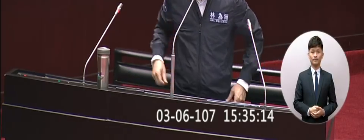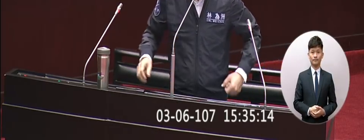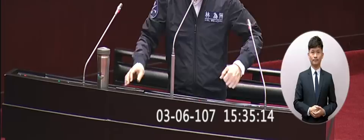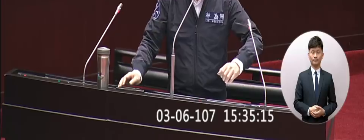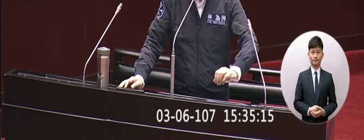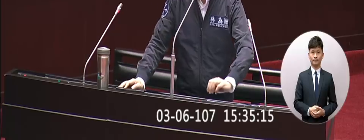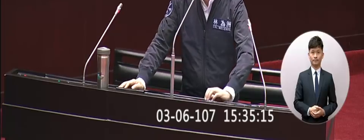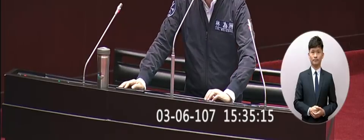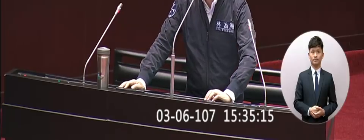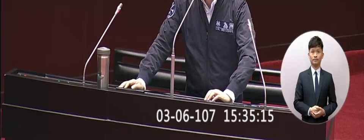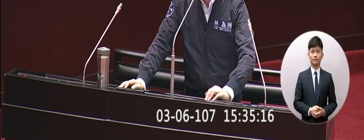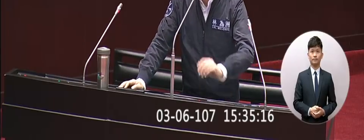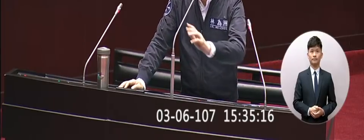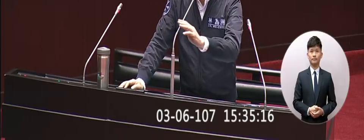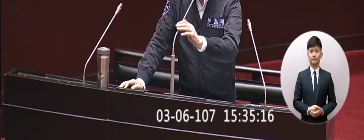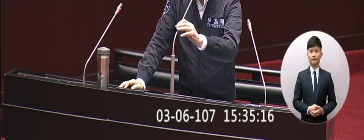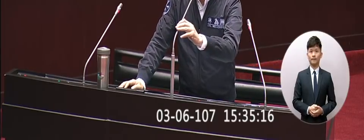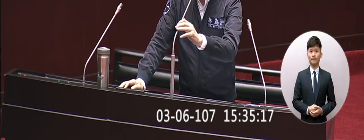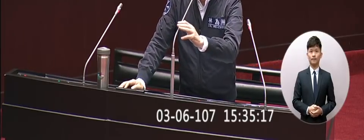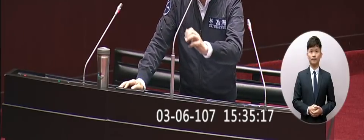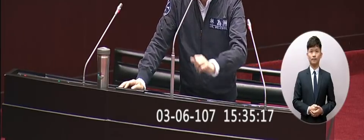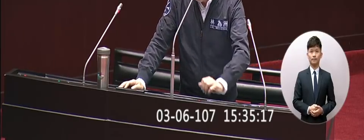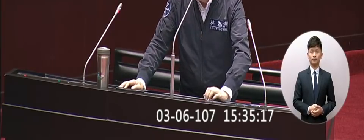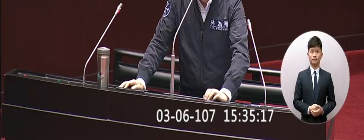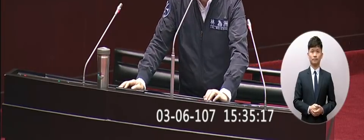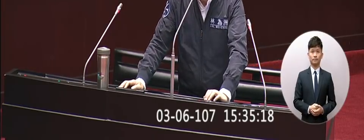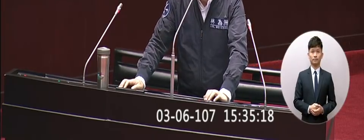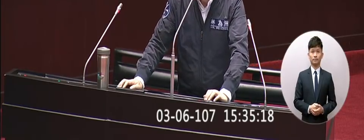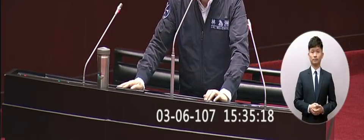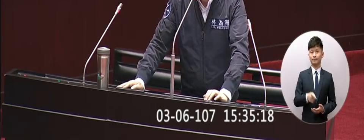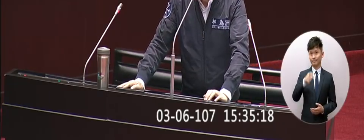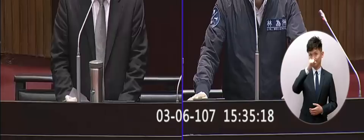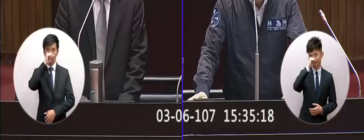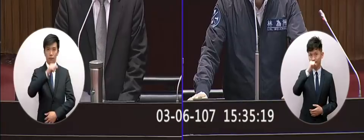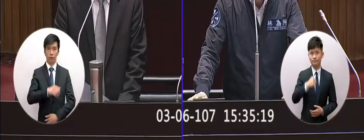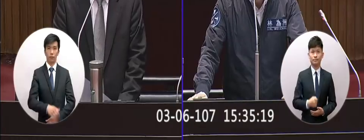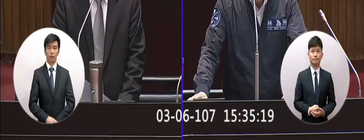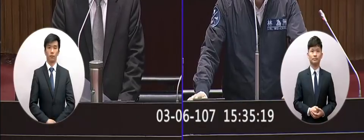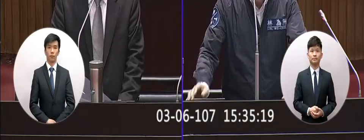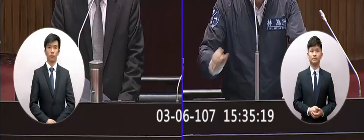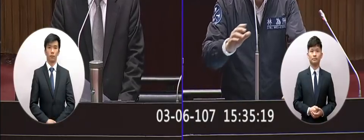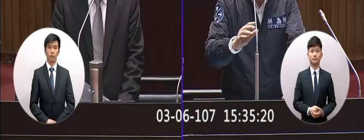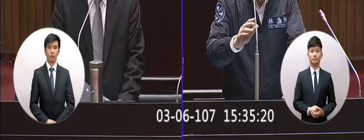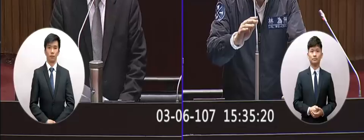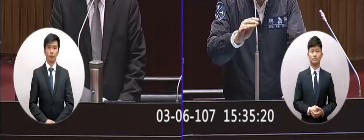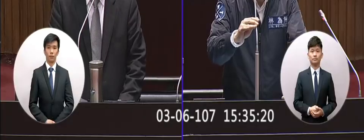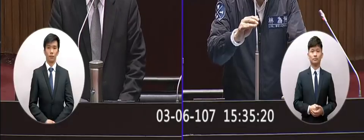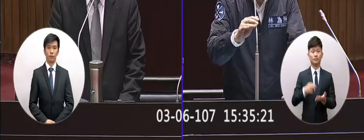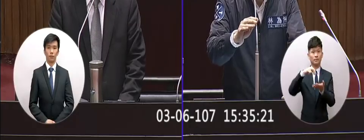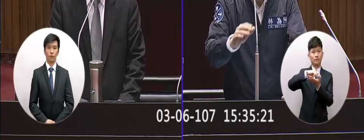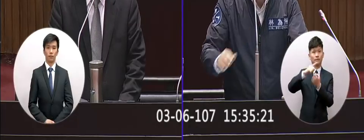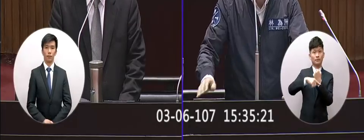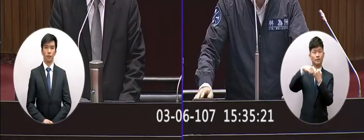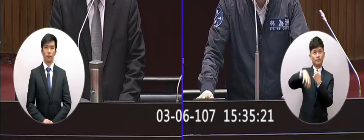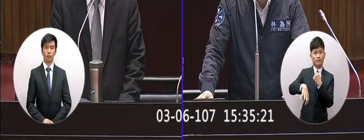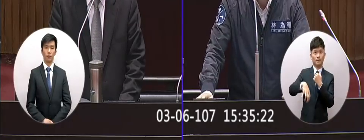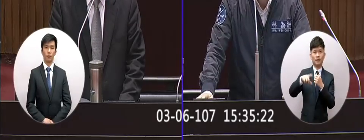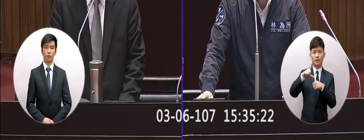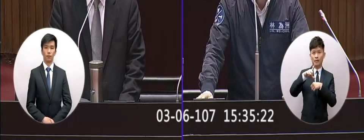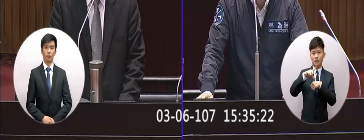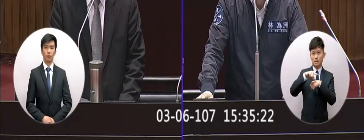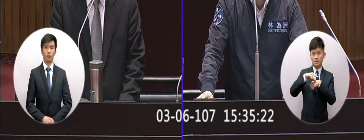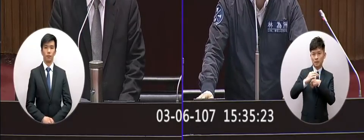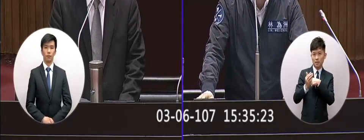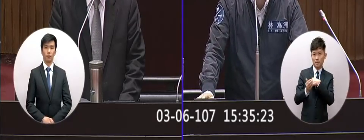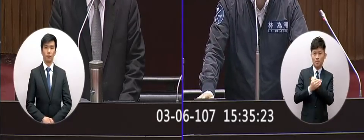刘委员你好， 你好。 这个在立法院时间是很宝贵